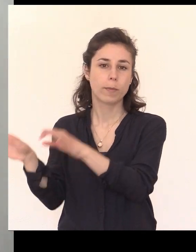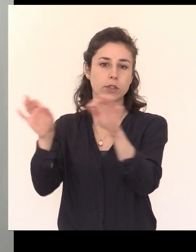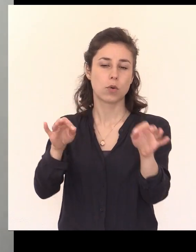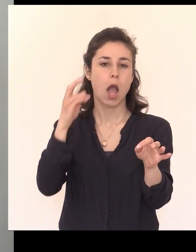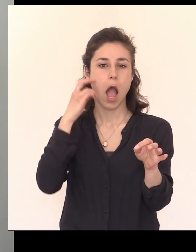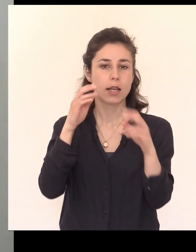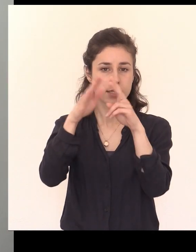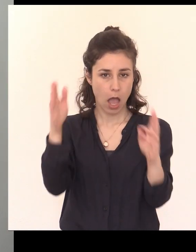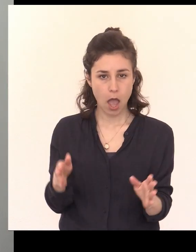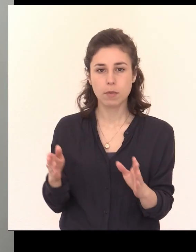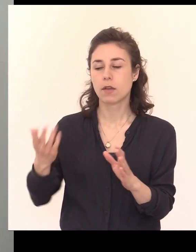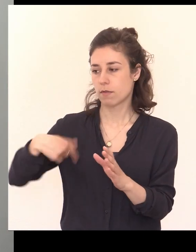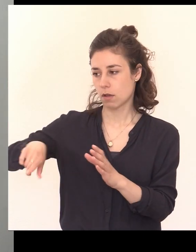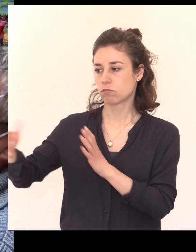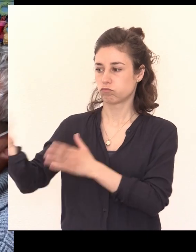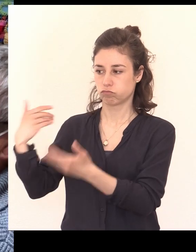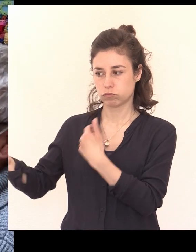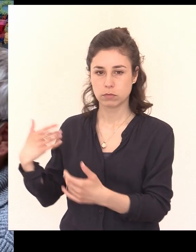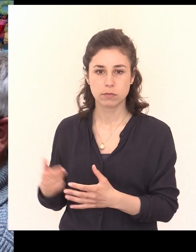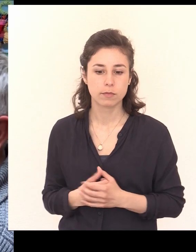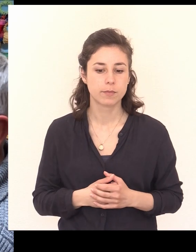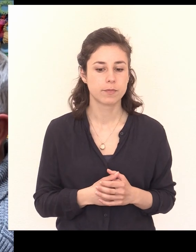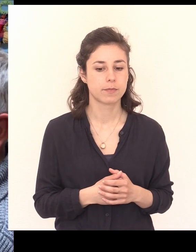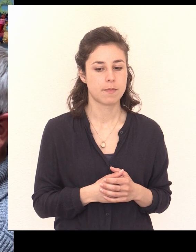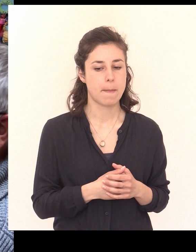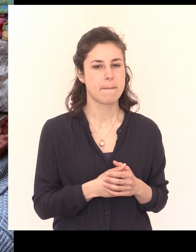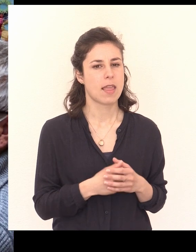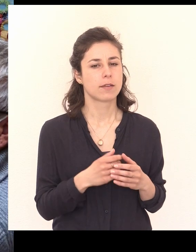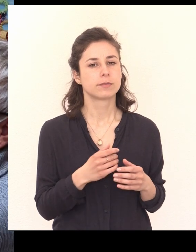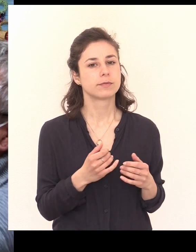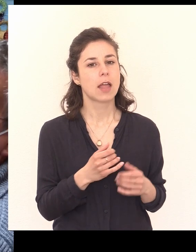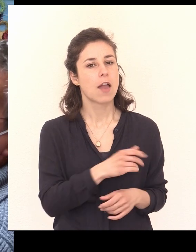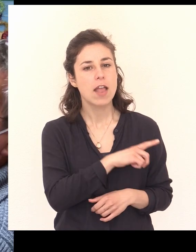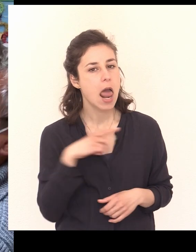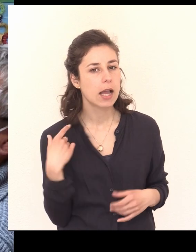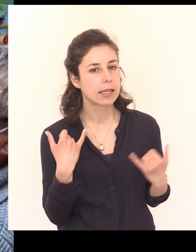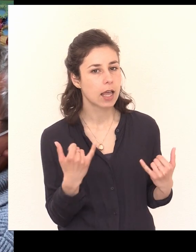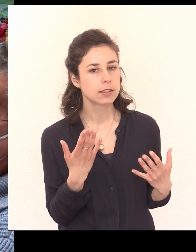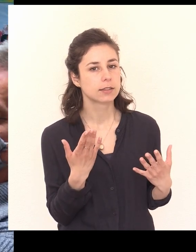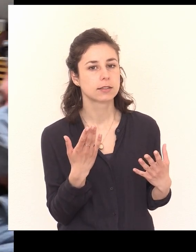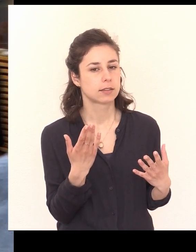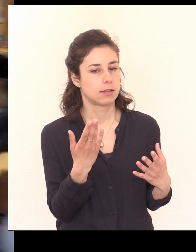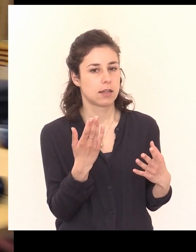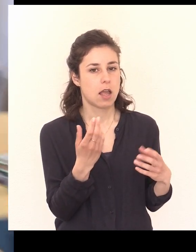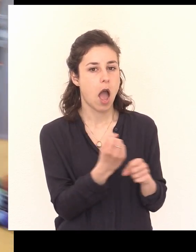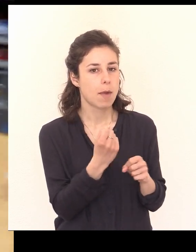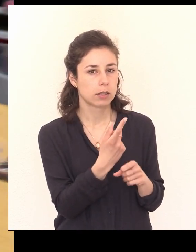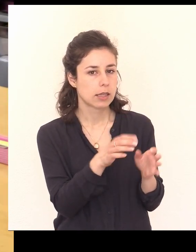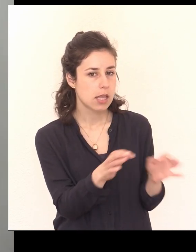Altersheim gekommen sind. Und das war's dann. Wie lange arbeitest du